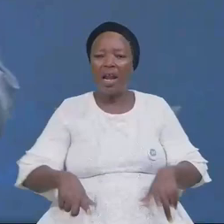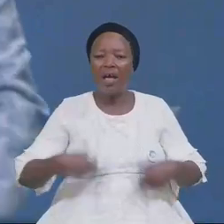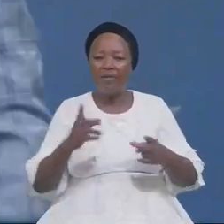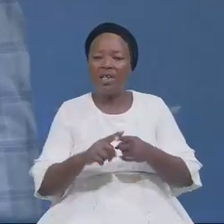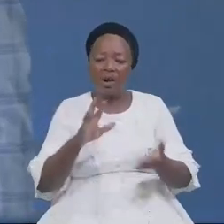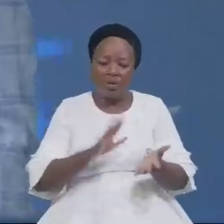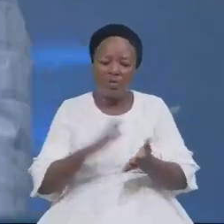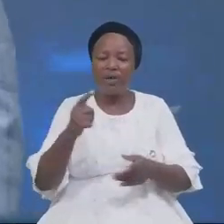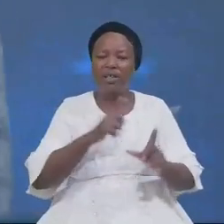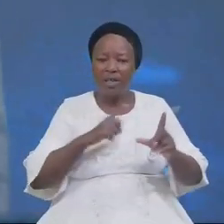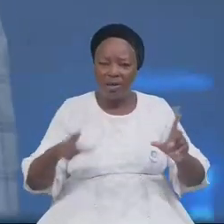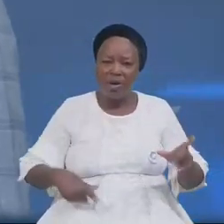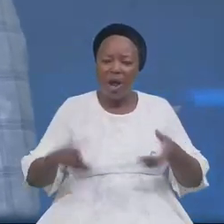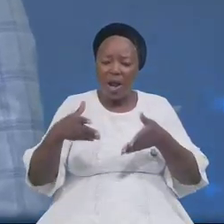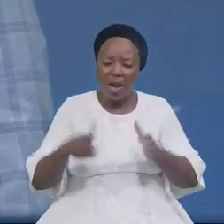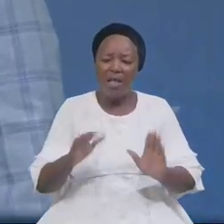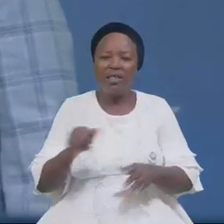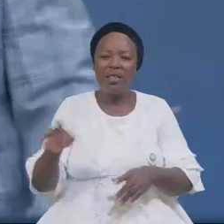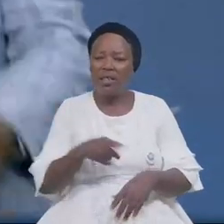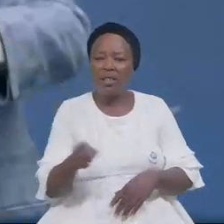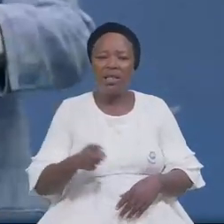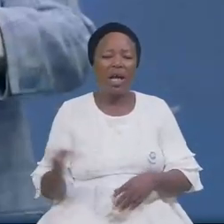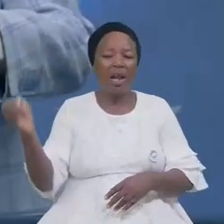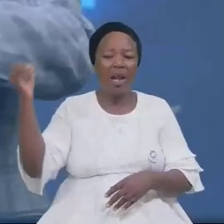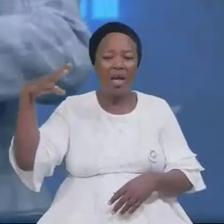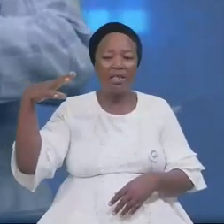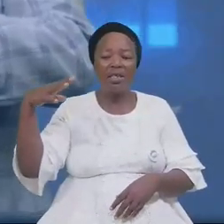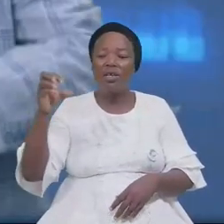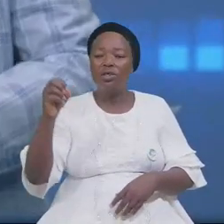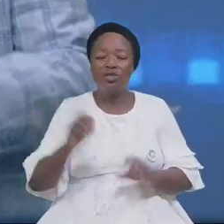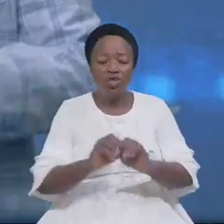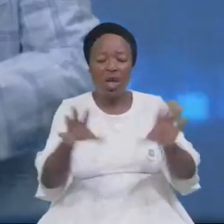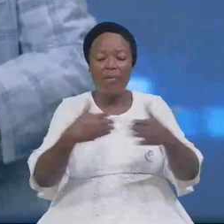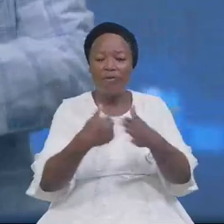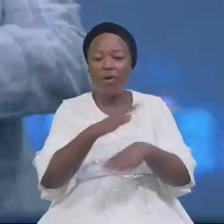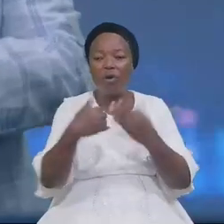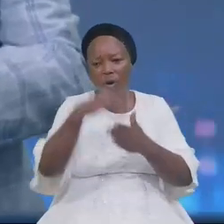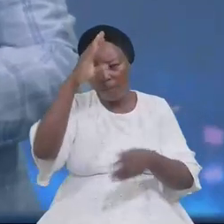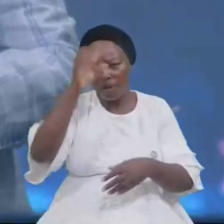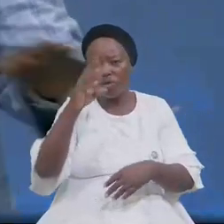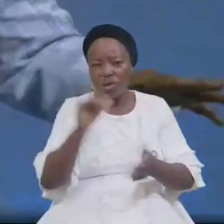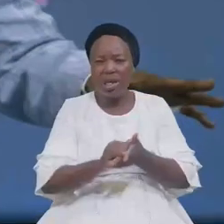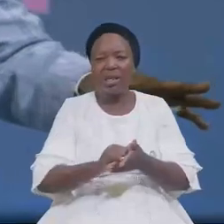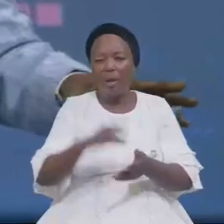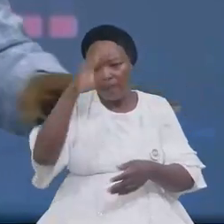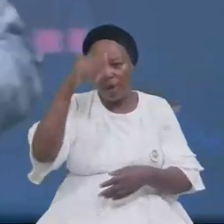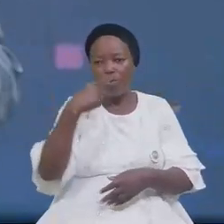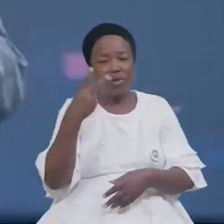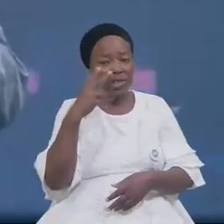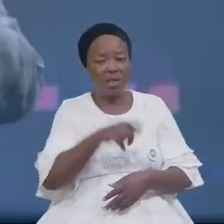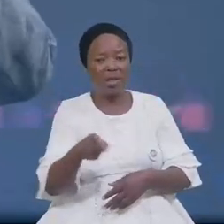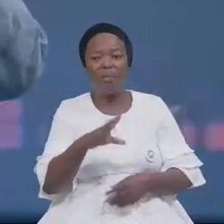qui glorifie le nom du Seigneur, que leur lumière luise devant les hommes, afin que les hommes qui les voient, qui